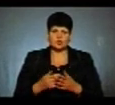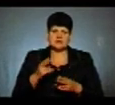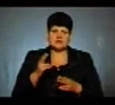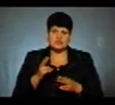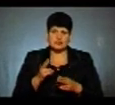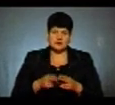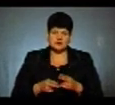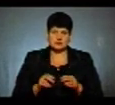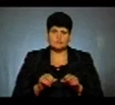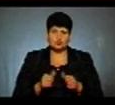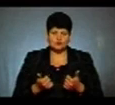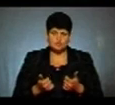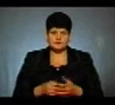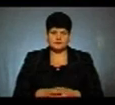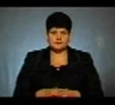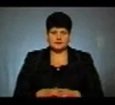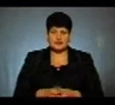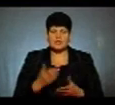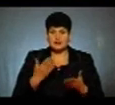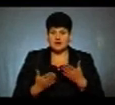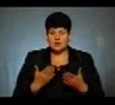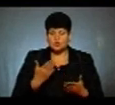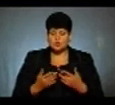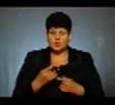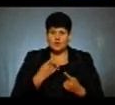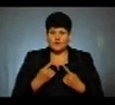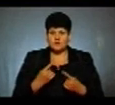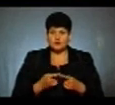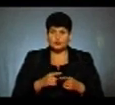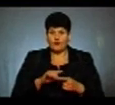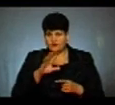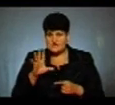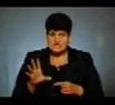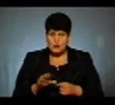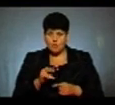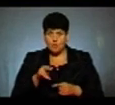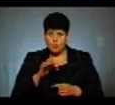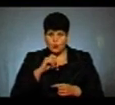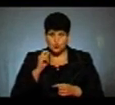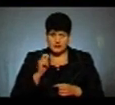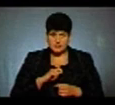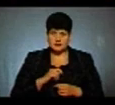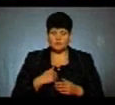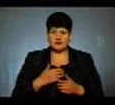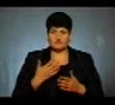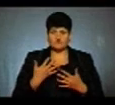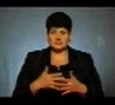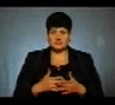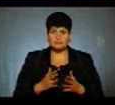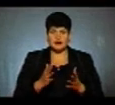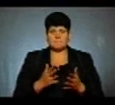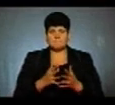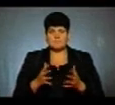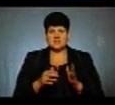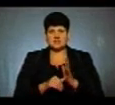закінчуються, точніше, розлученнями? Якщо говорити в цілому по Україні, то ми перейшли вже цифру